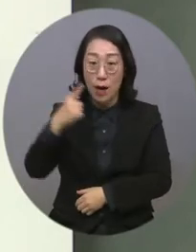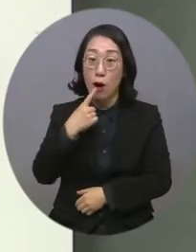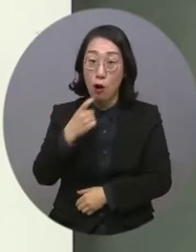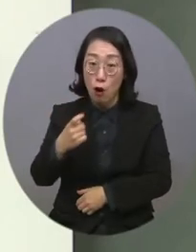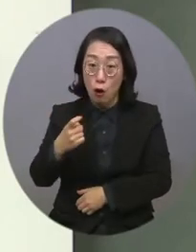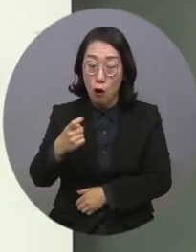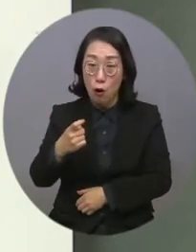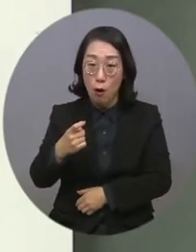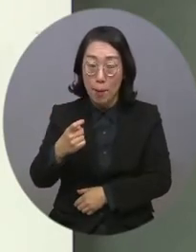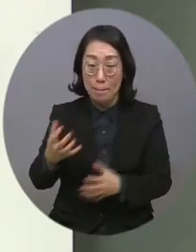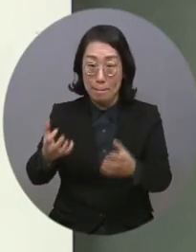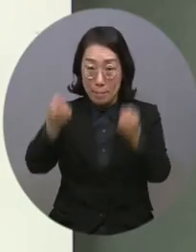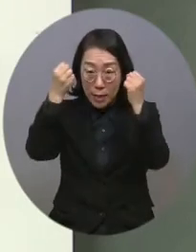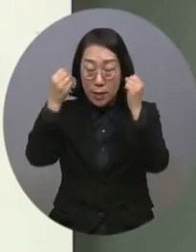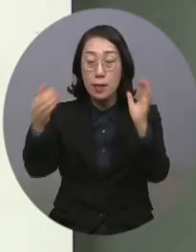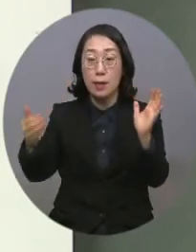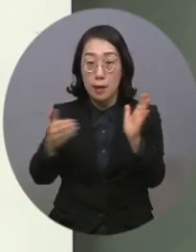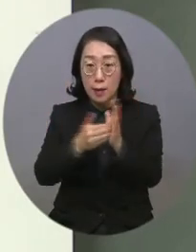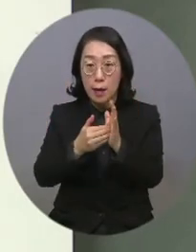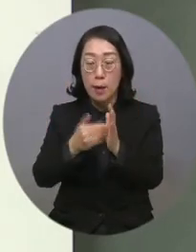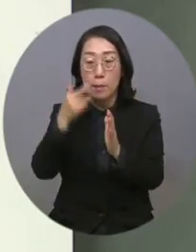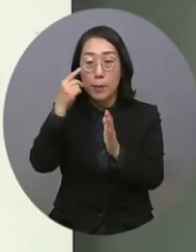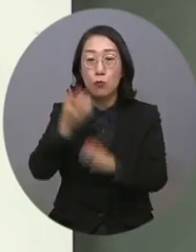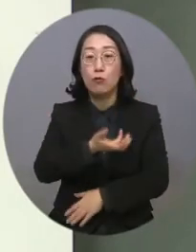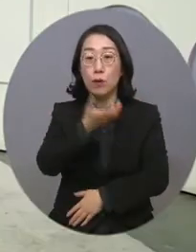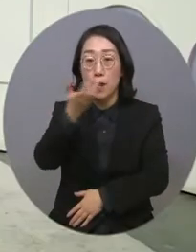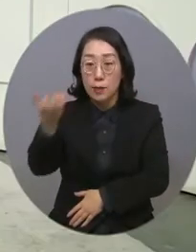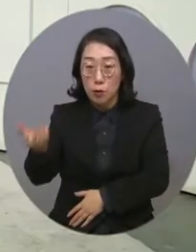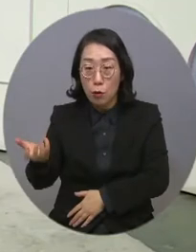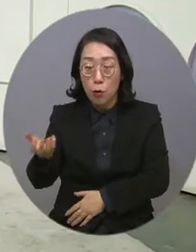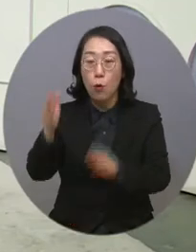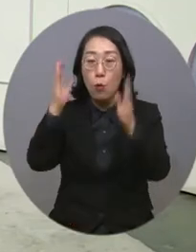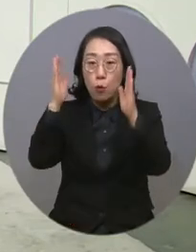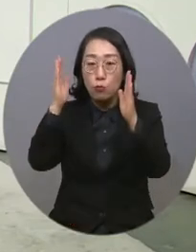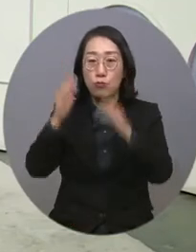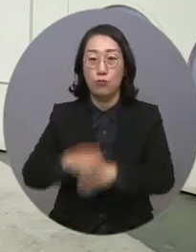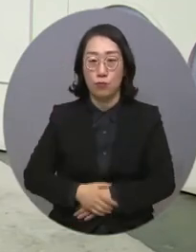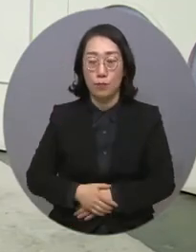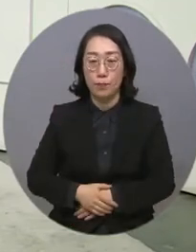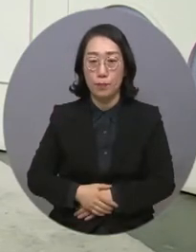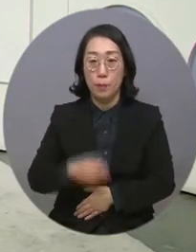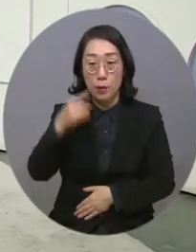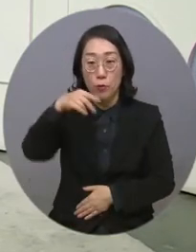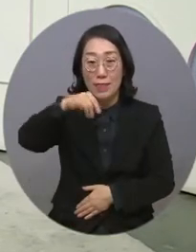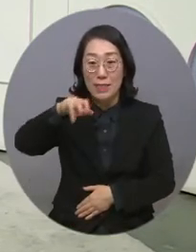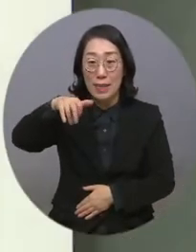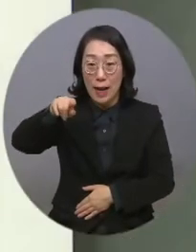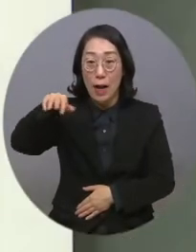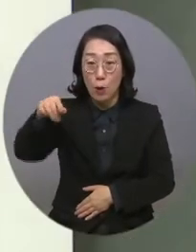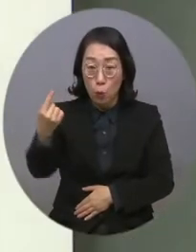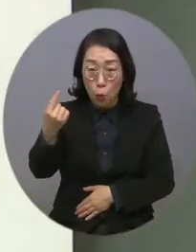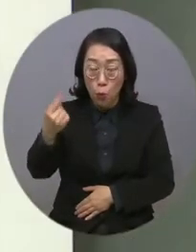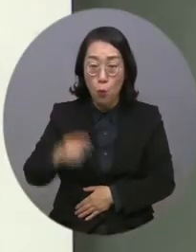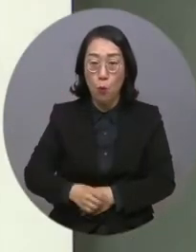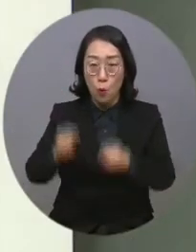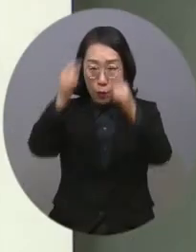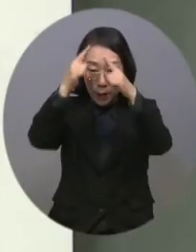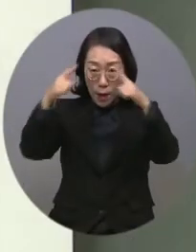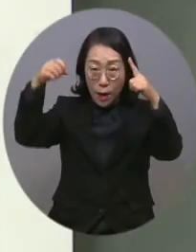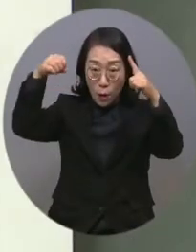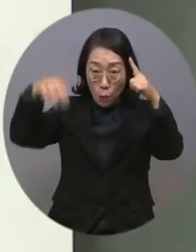다음에 미국으로 유학을 가셨더라고요. 네네. 그래서 미국 시카고 대학원에서 또